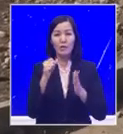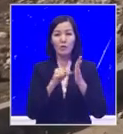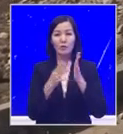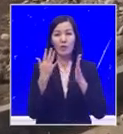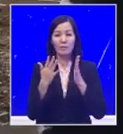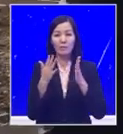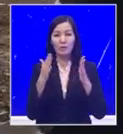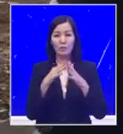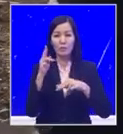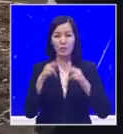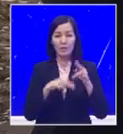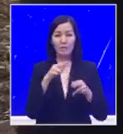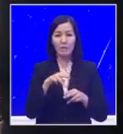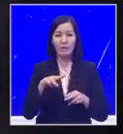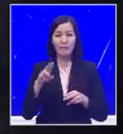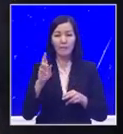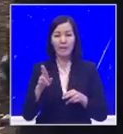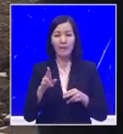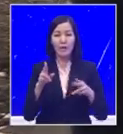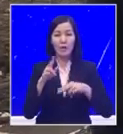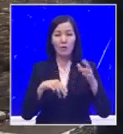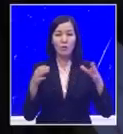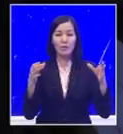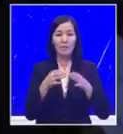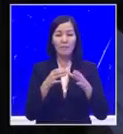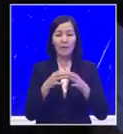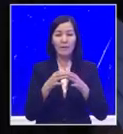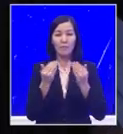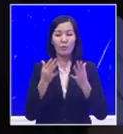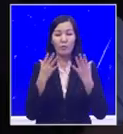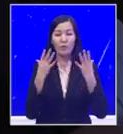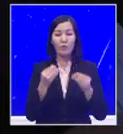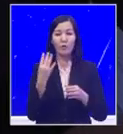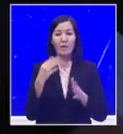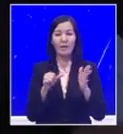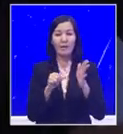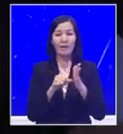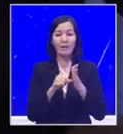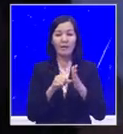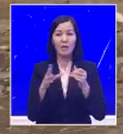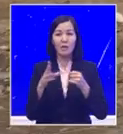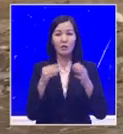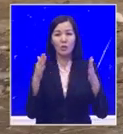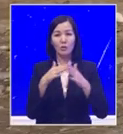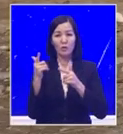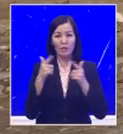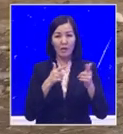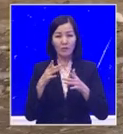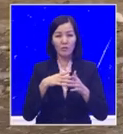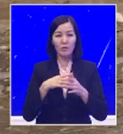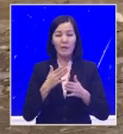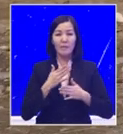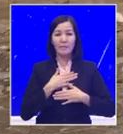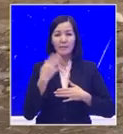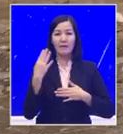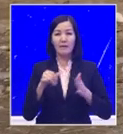қаланып жатыр. ПМК 7 ТБС құрылыс компаниялары мердігер. Бүгінде 46 коттедж дайын тұр. 46 үйіміз біздің